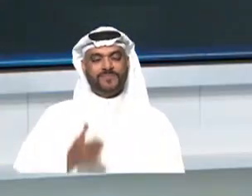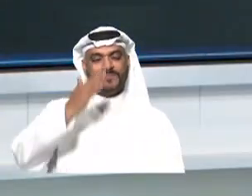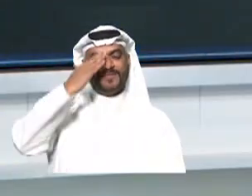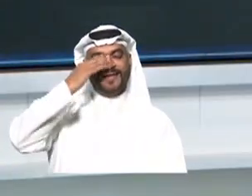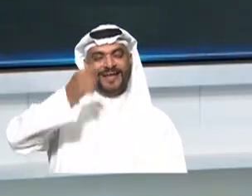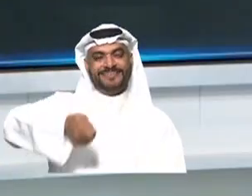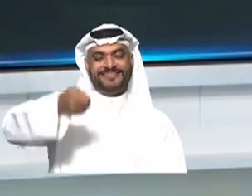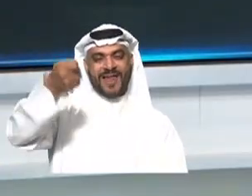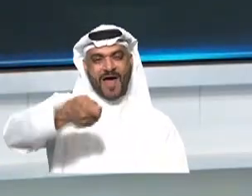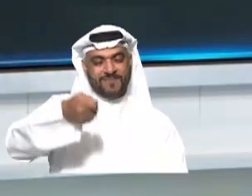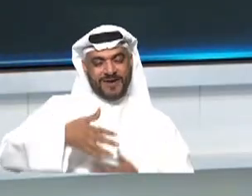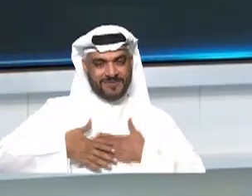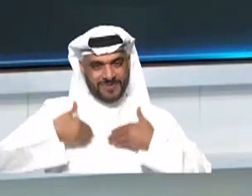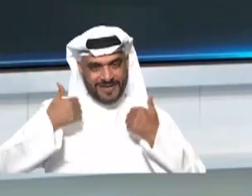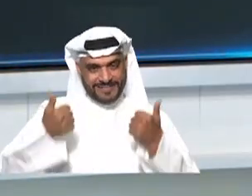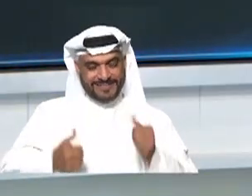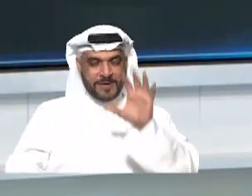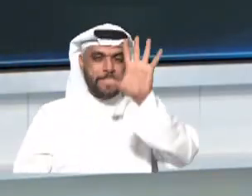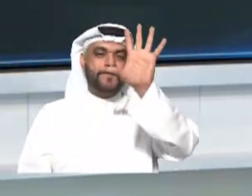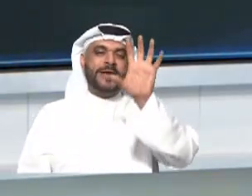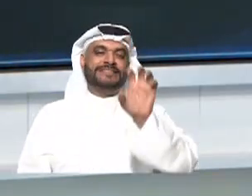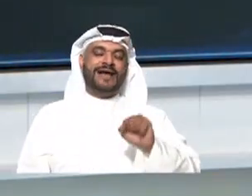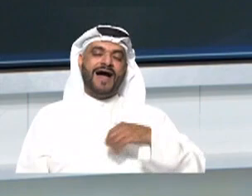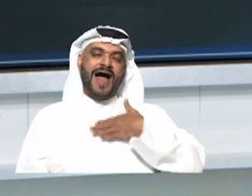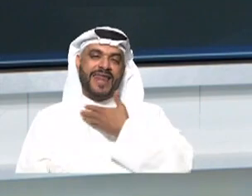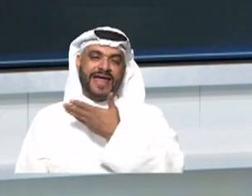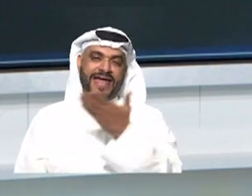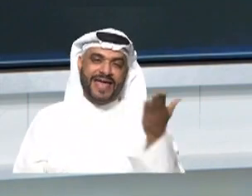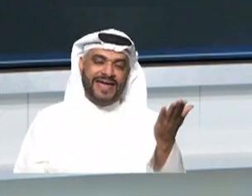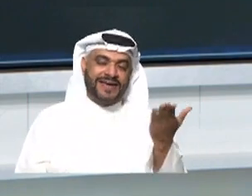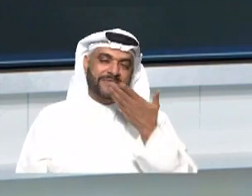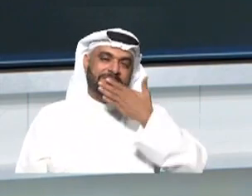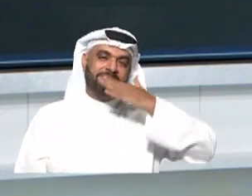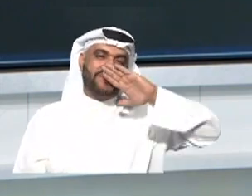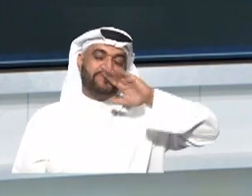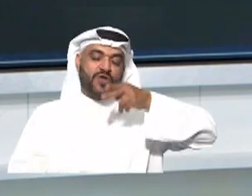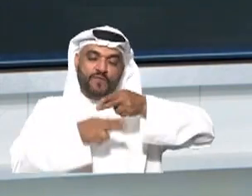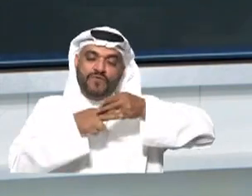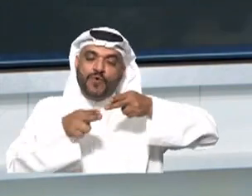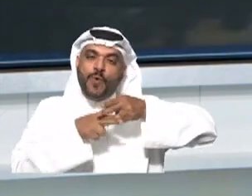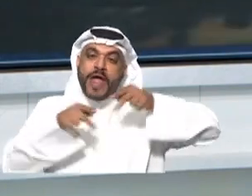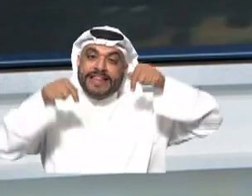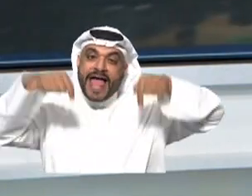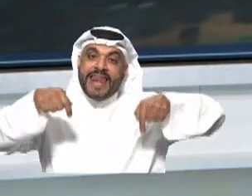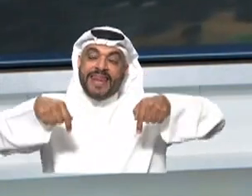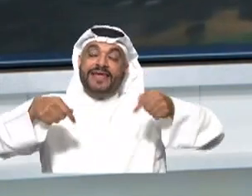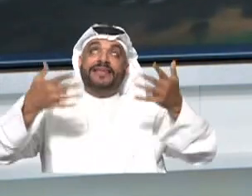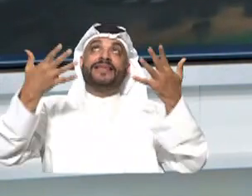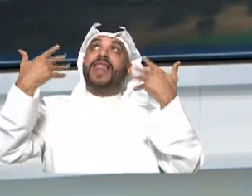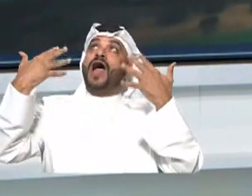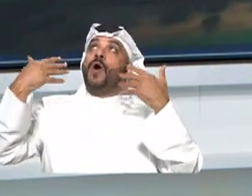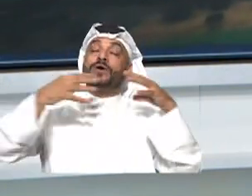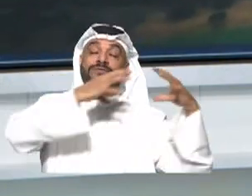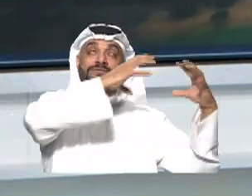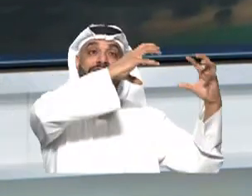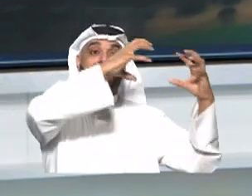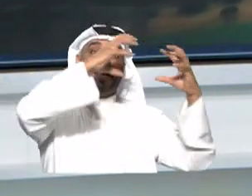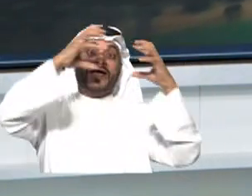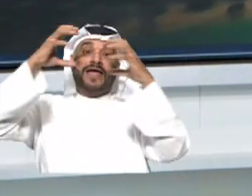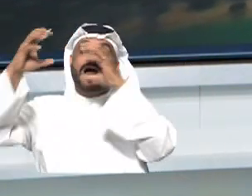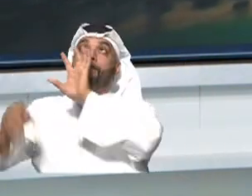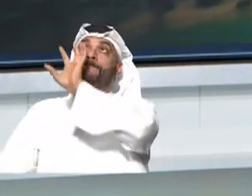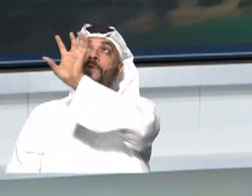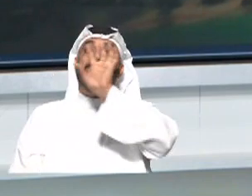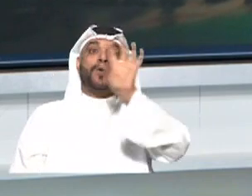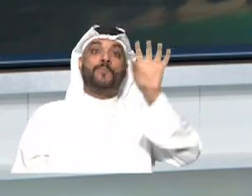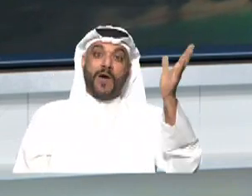السلام عليكم أعزائي المشاهدين. الأجواء دافئة وغائمة جزئيا ورياح شمالية غربية خفيفة لمعتدل السرعة تنشط على فترات تتراوح